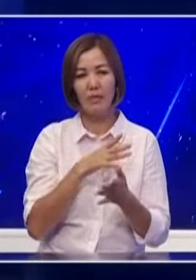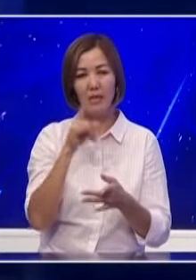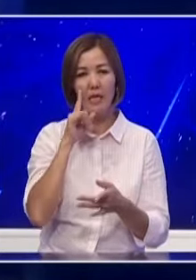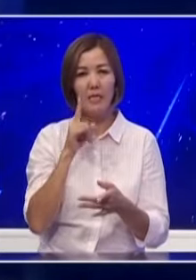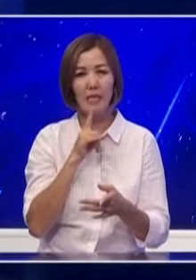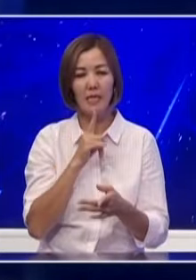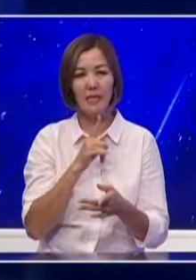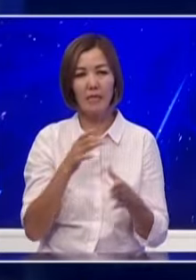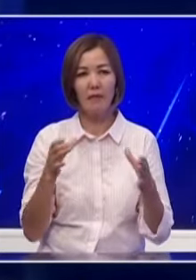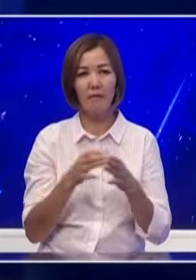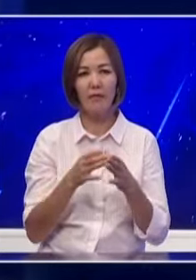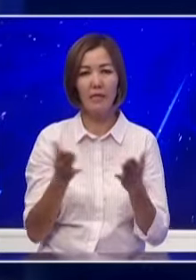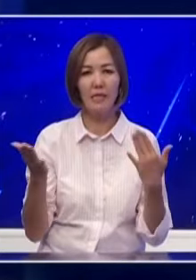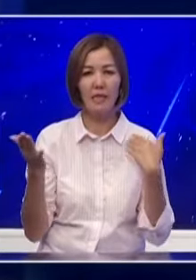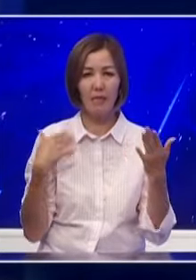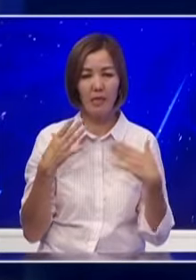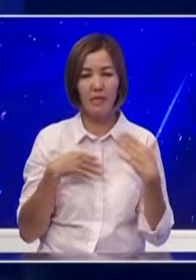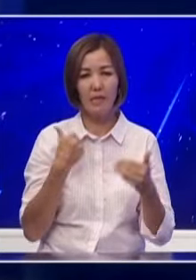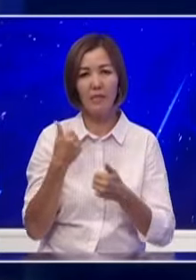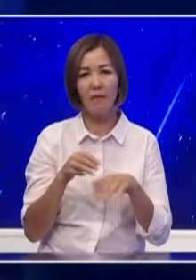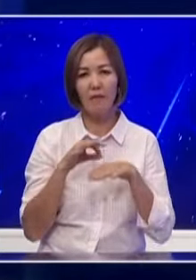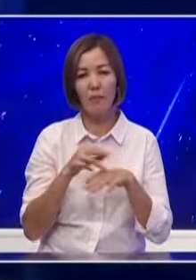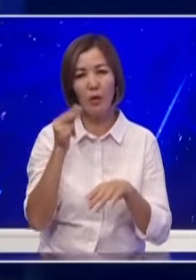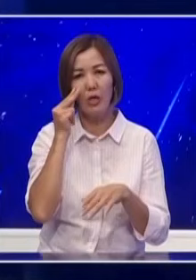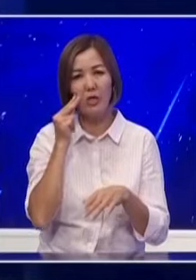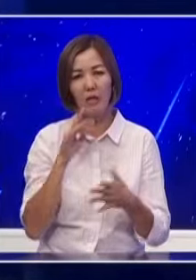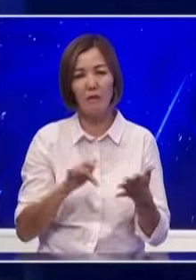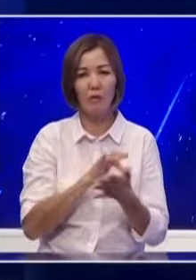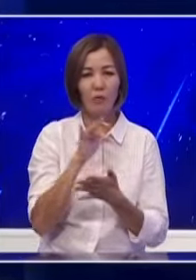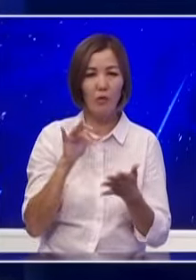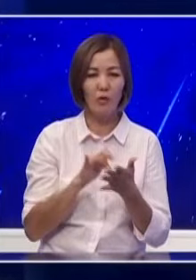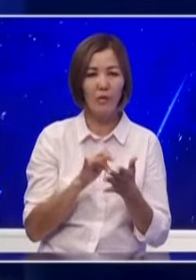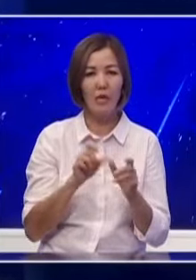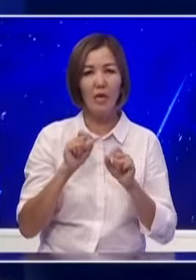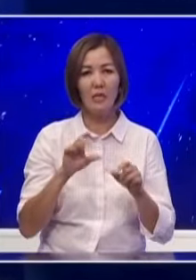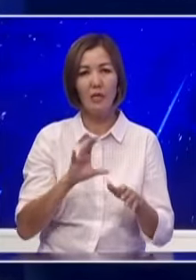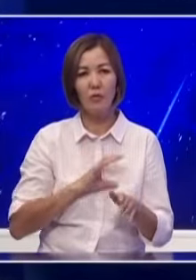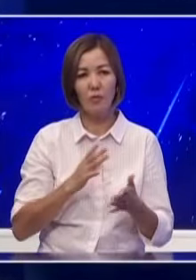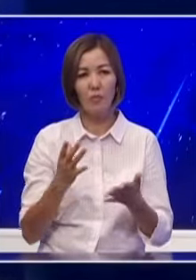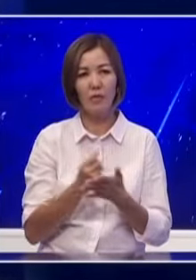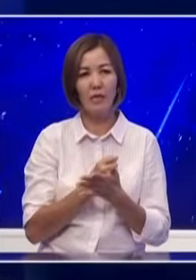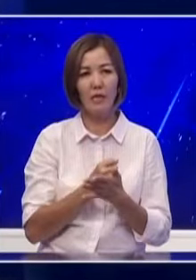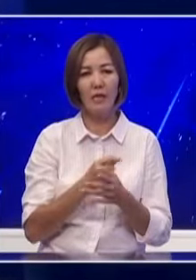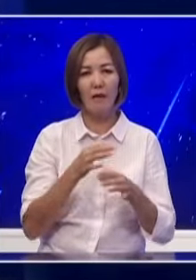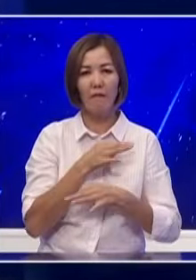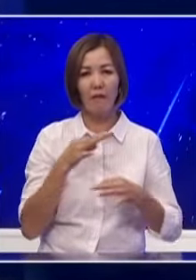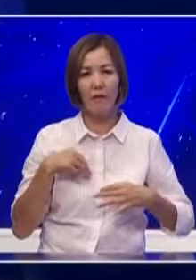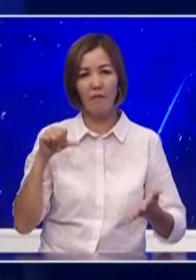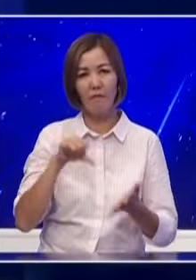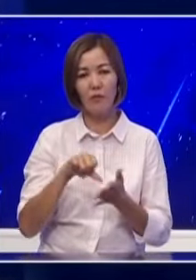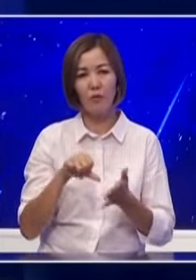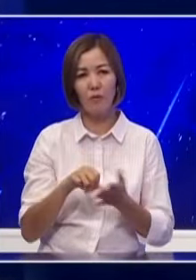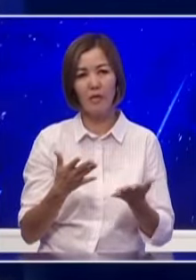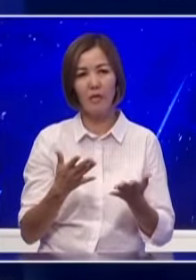Казахстанской федерации гимнастики. Соревнования проходят в китайском Чэнду. Золотую медаль Карими выиграл в финальных выступлениях. В